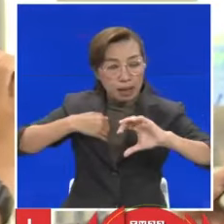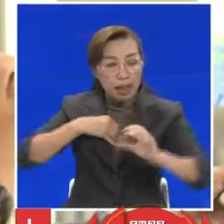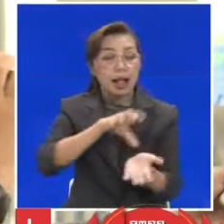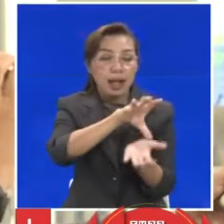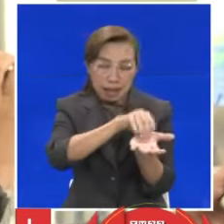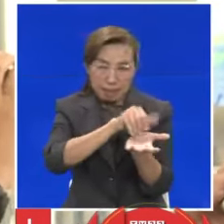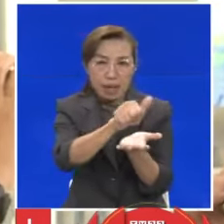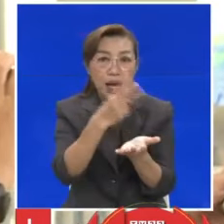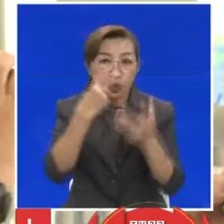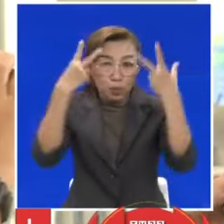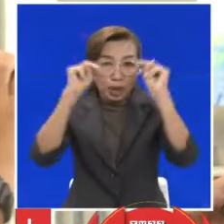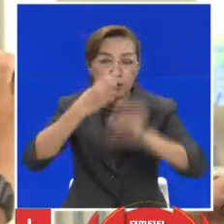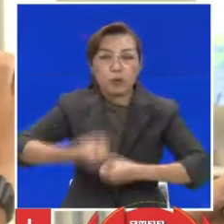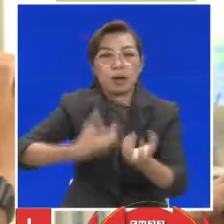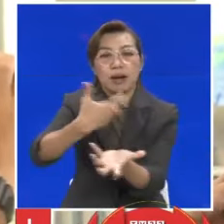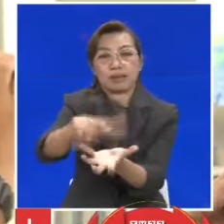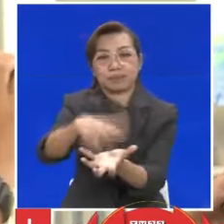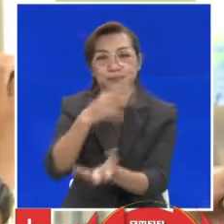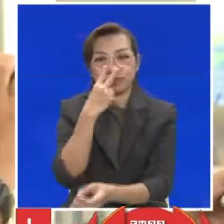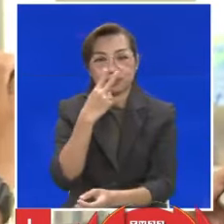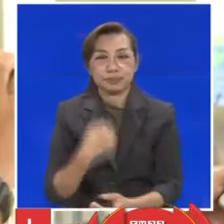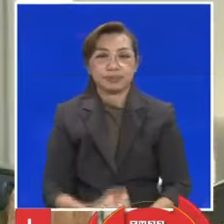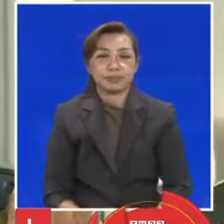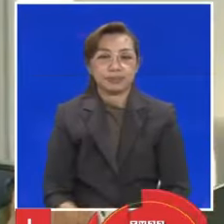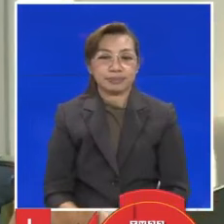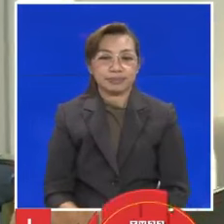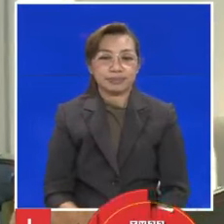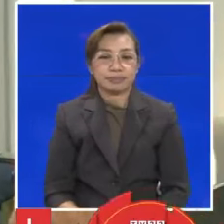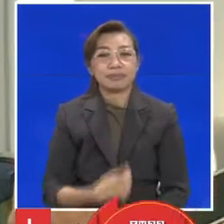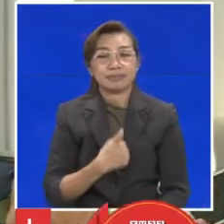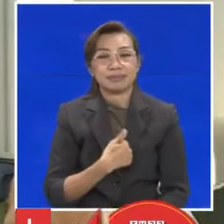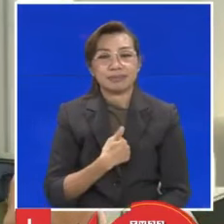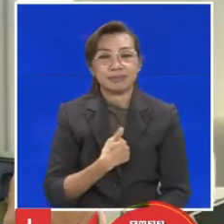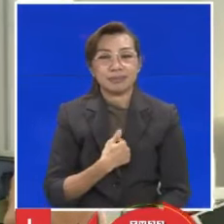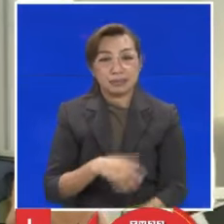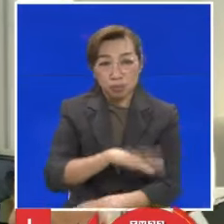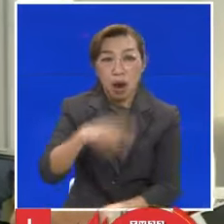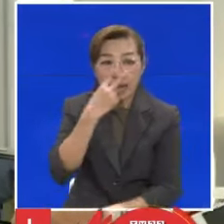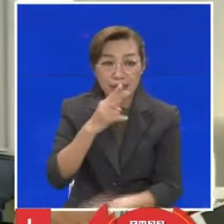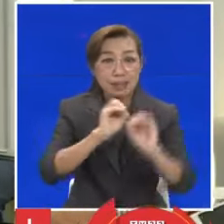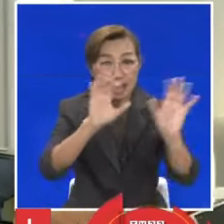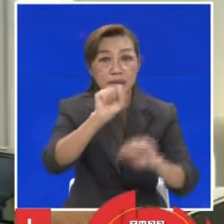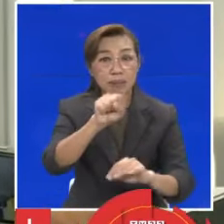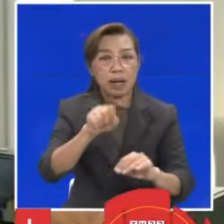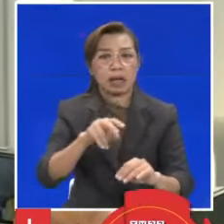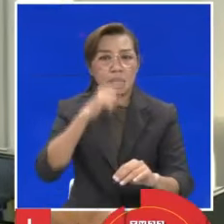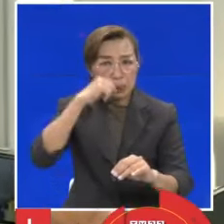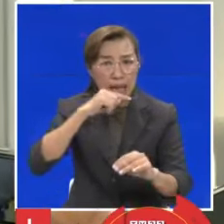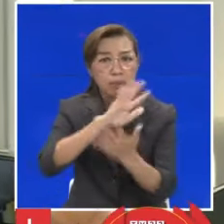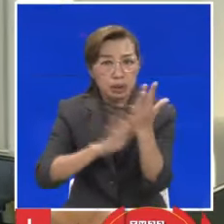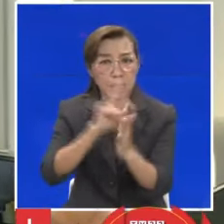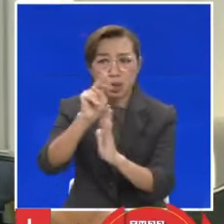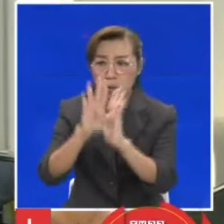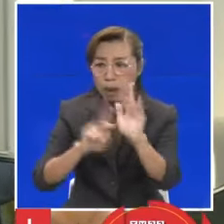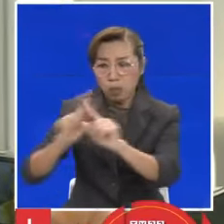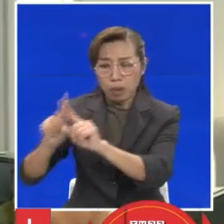รับฟังเอาลองฟังเสียงนายกรัฐมนตรีให้สัมภาษณ์เรื่องนี ้ผมเชื่อที่ประจักษ์อยู่แล้วว่าประเทศเรามีนโยบายอยู่หลายอย่าง